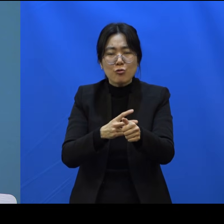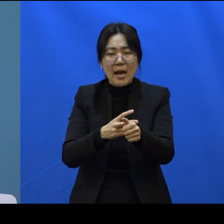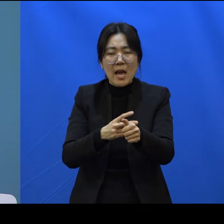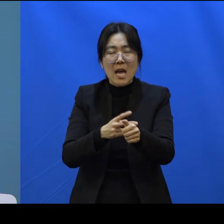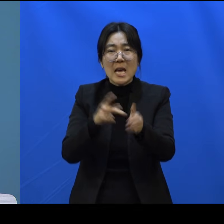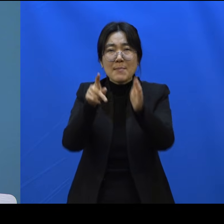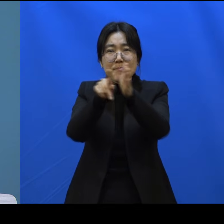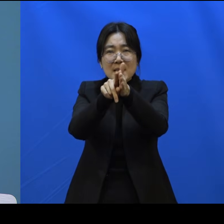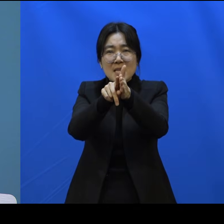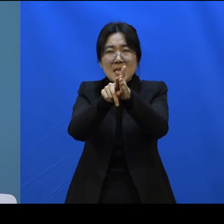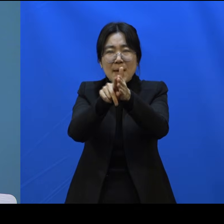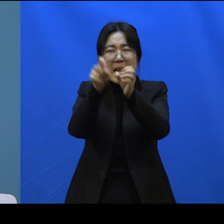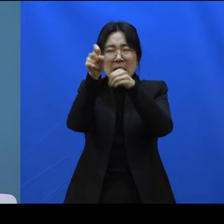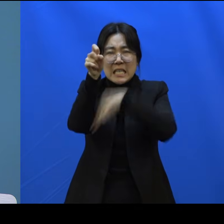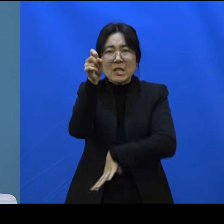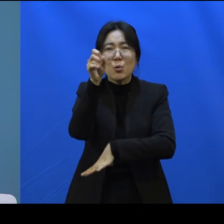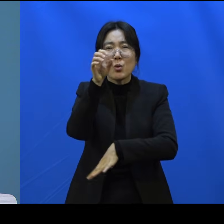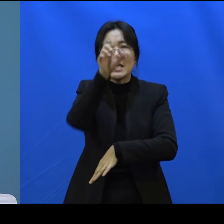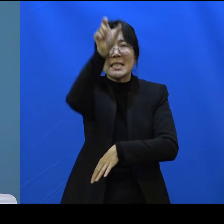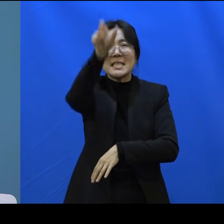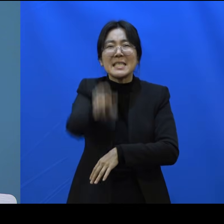말해요.